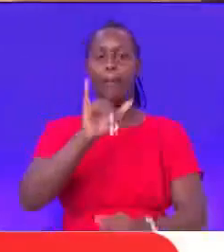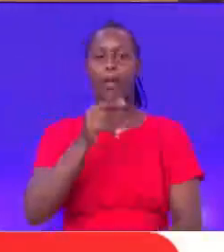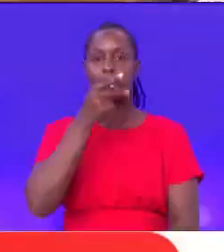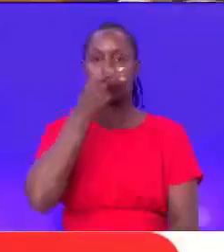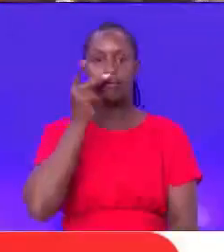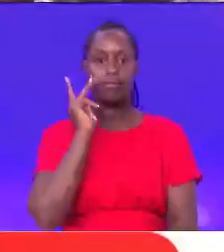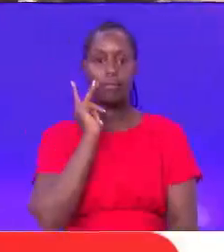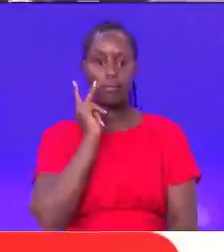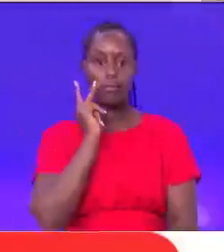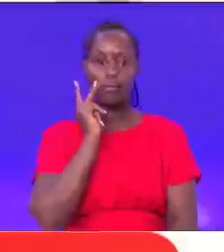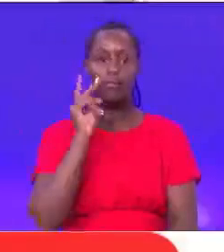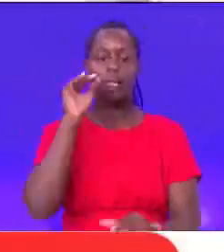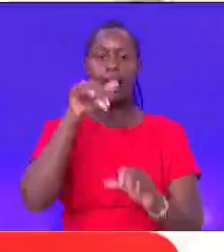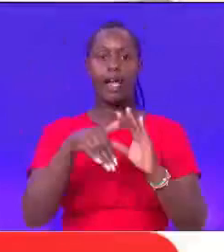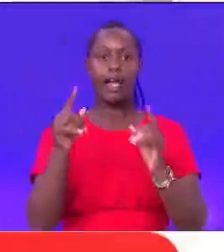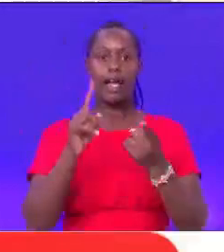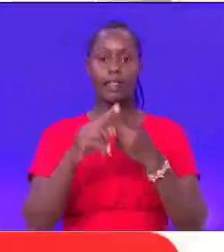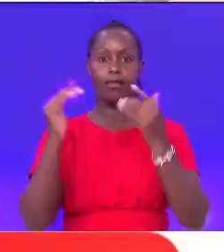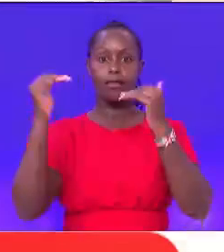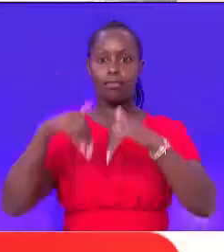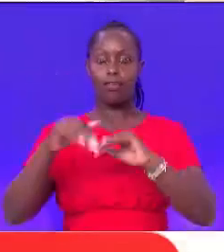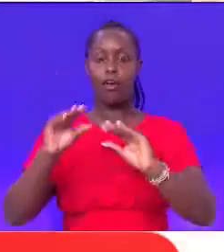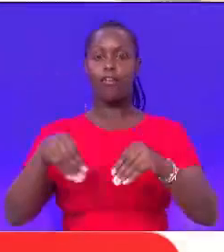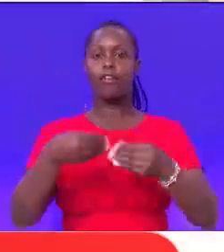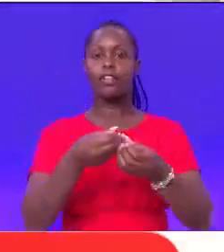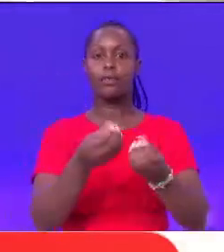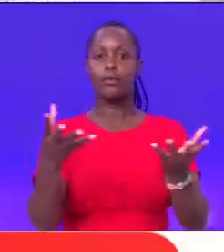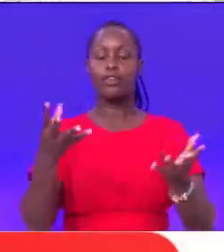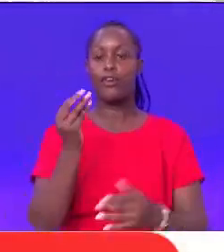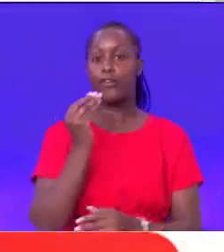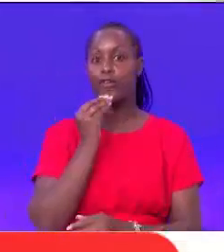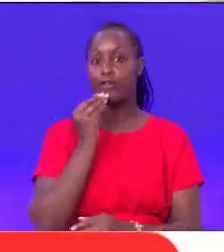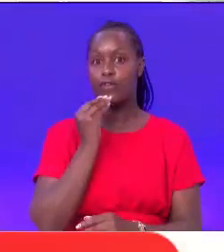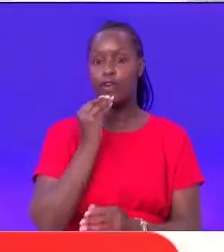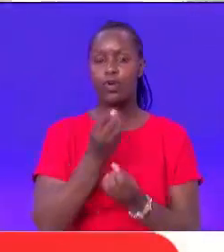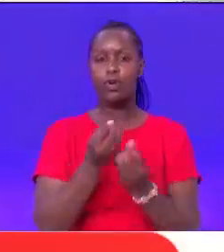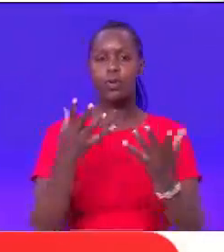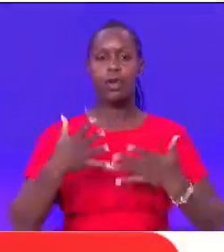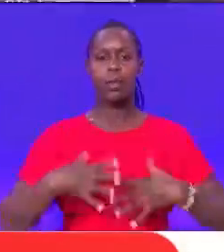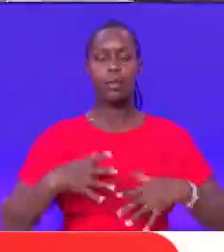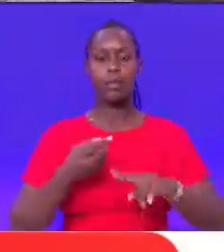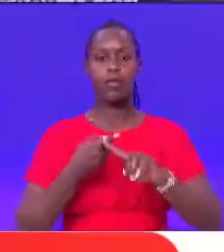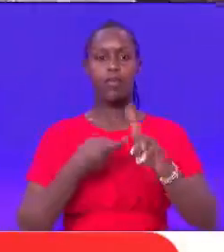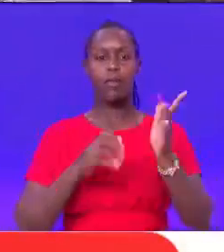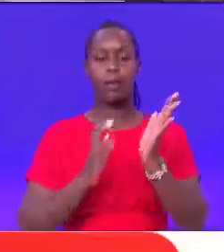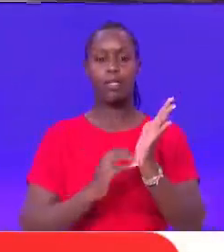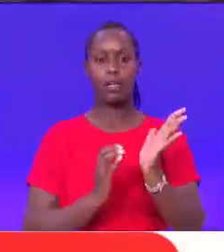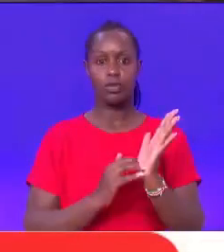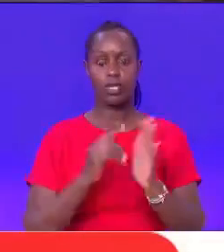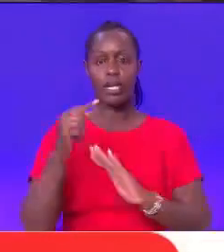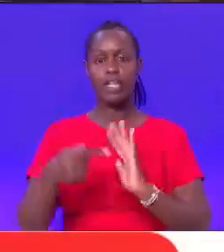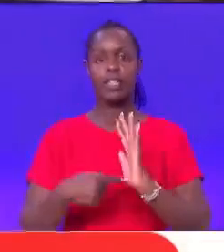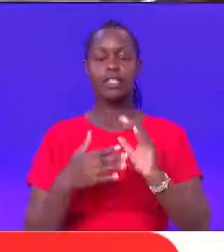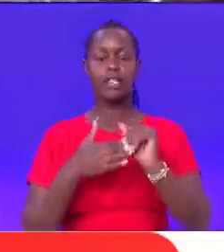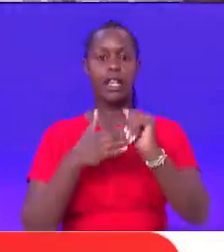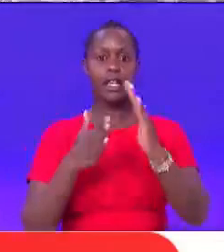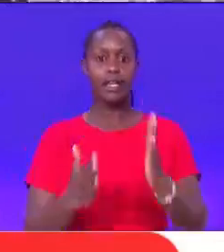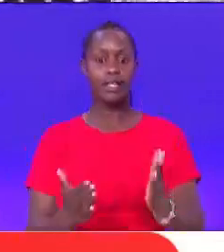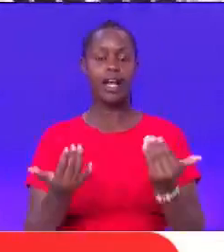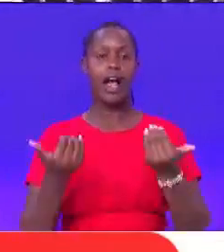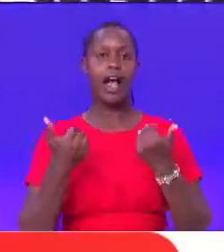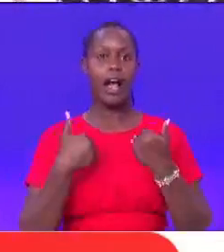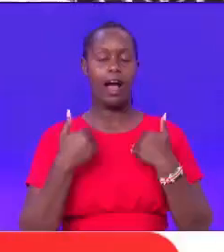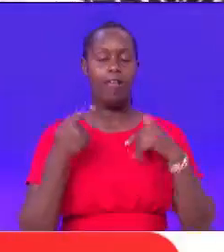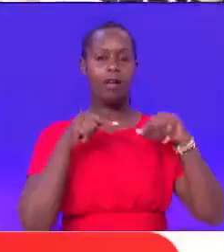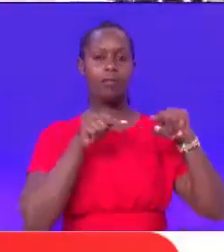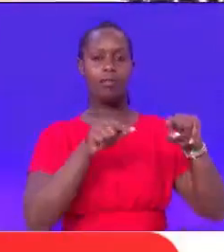Musyoka, katika hafla ya kuwapa chakula na vifaa vya nyumbani kwa mamia wenyeji wa Machakos, viongozi hao wameisuta vikali serikali kwa